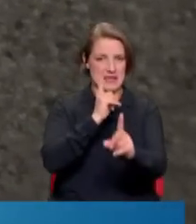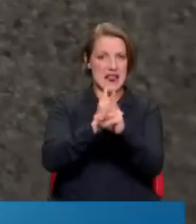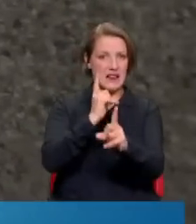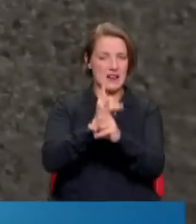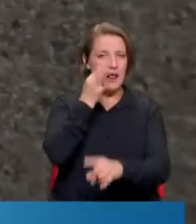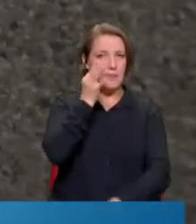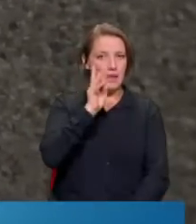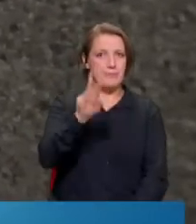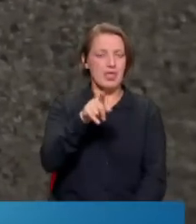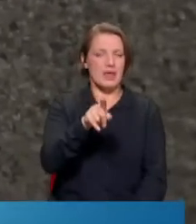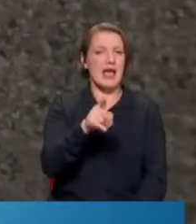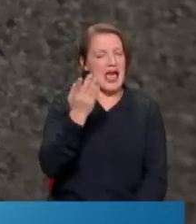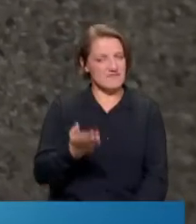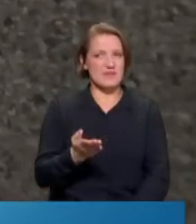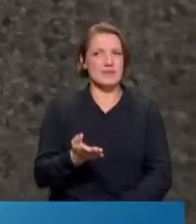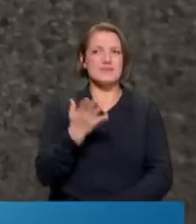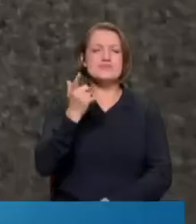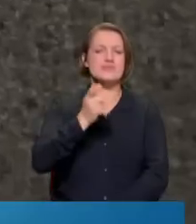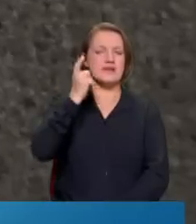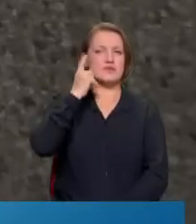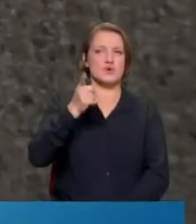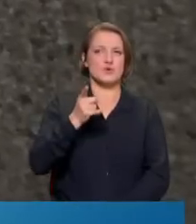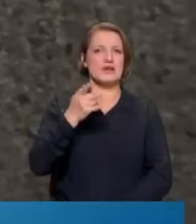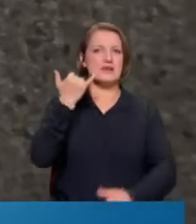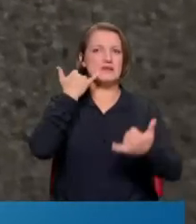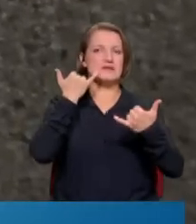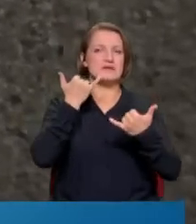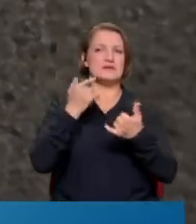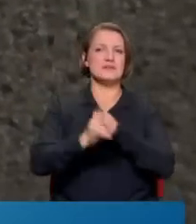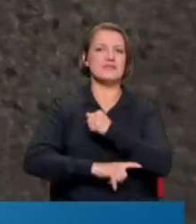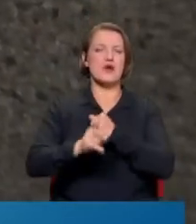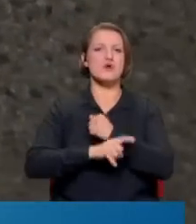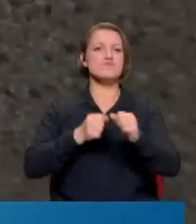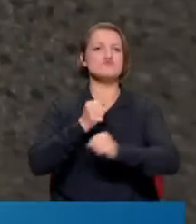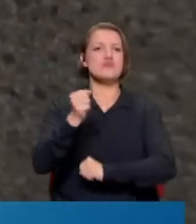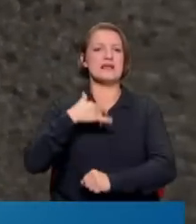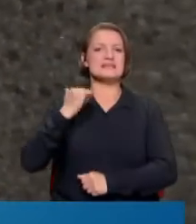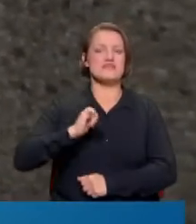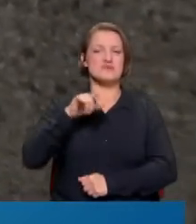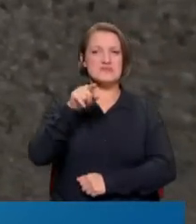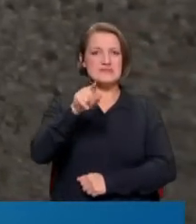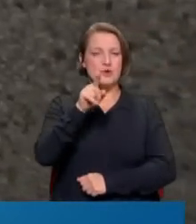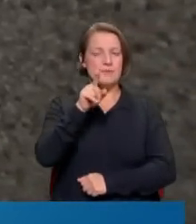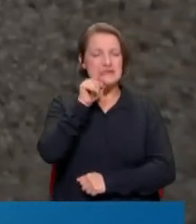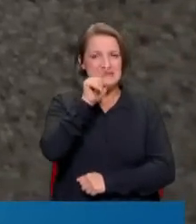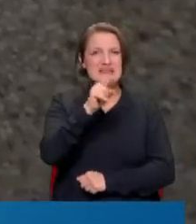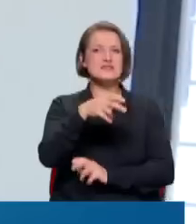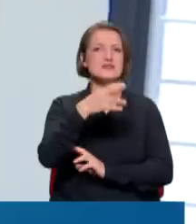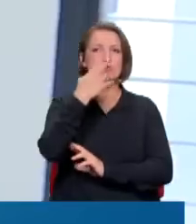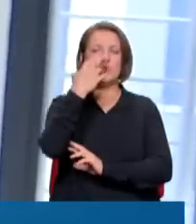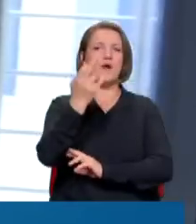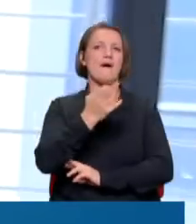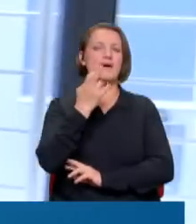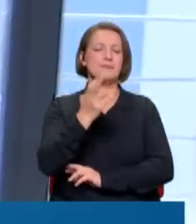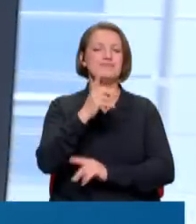musunuz ev sahibini Evet nereden tanıyorsunuz terörle mücadele savcısıyım dedi Hocam şu anda siz dolandırılıyoruz